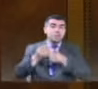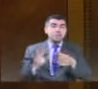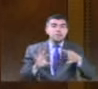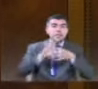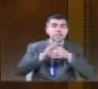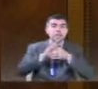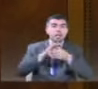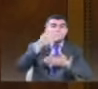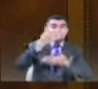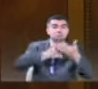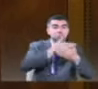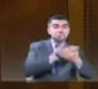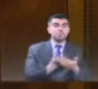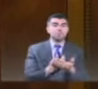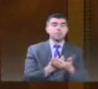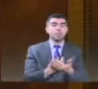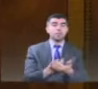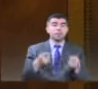الدولية، مثل لجنة